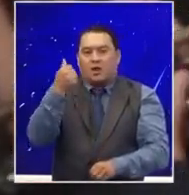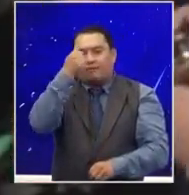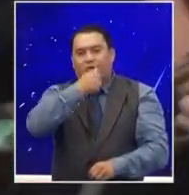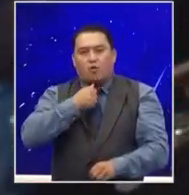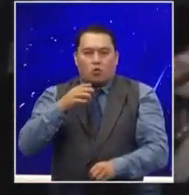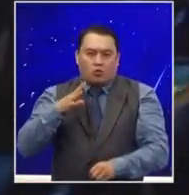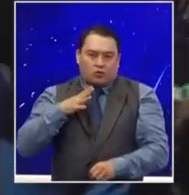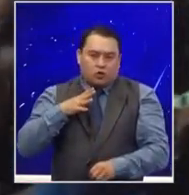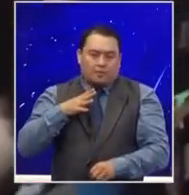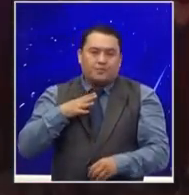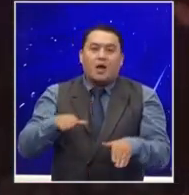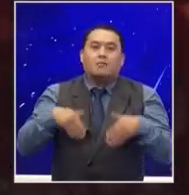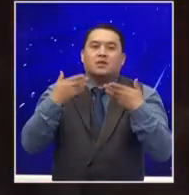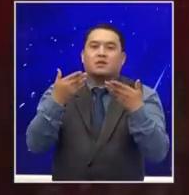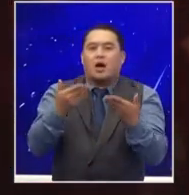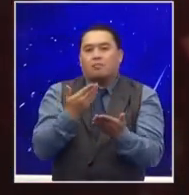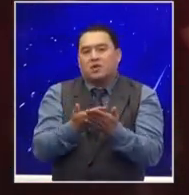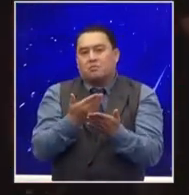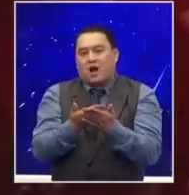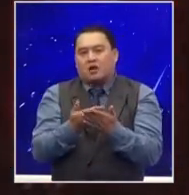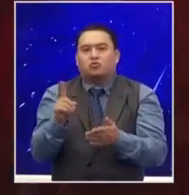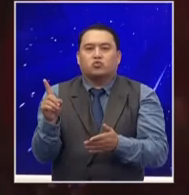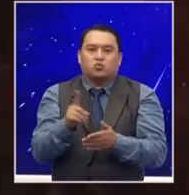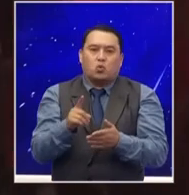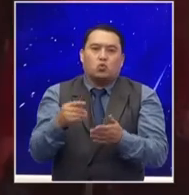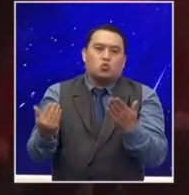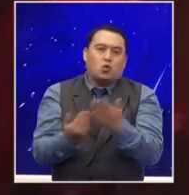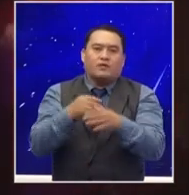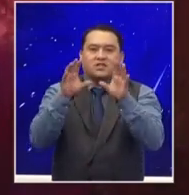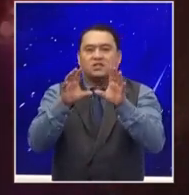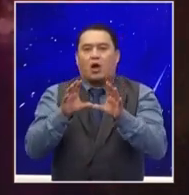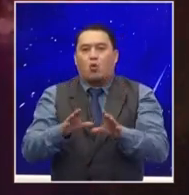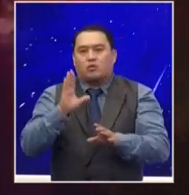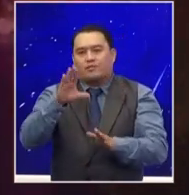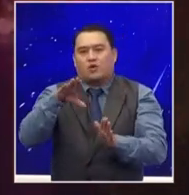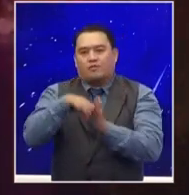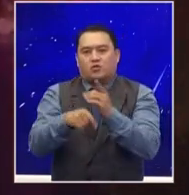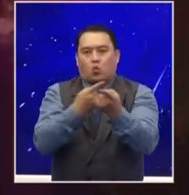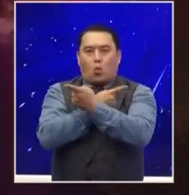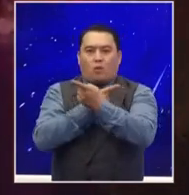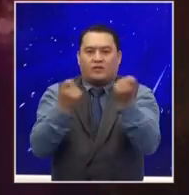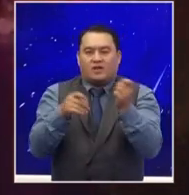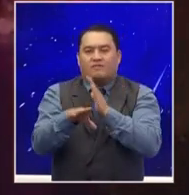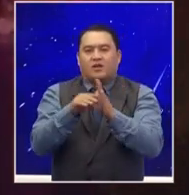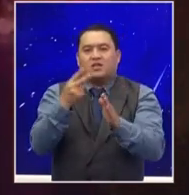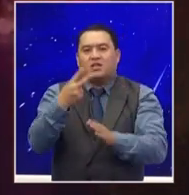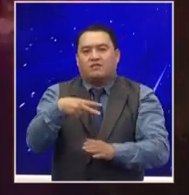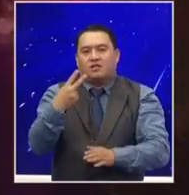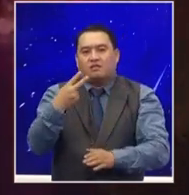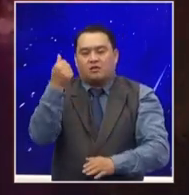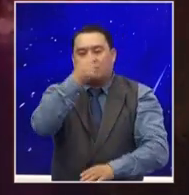апреля 2021 года. Предполагается, что текст новой Конституции будет вынесен на голосование до